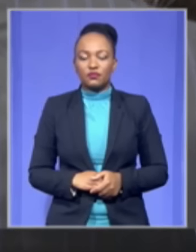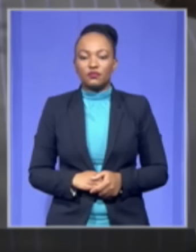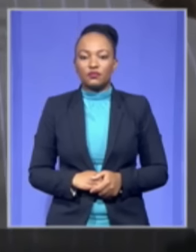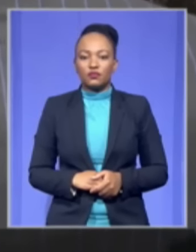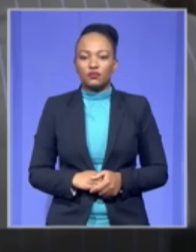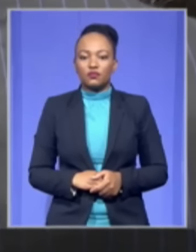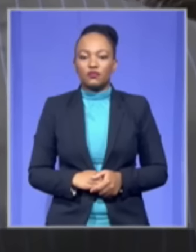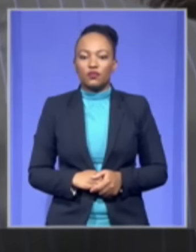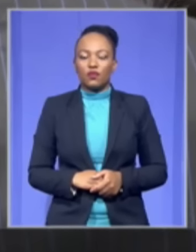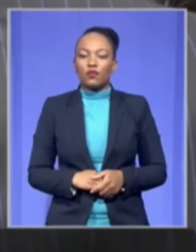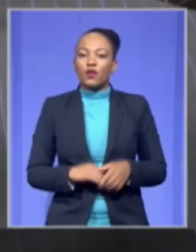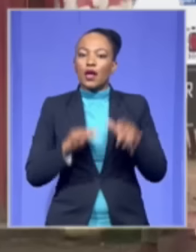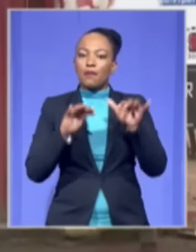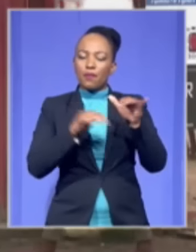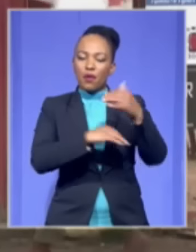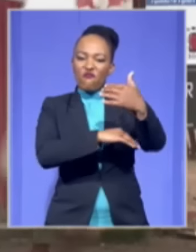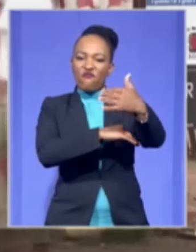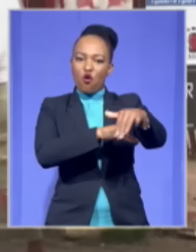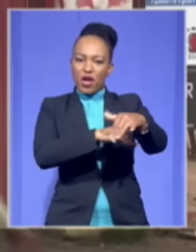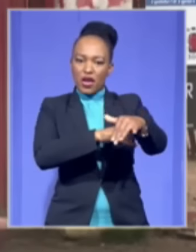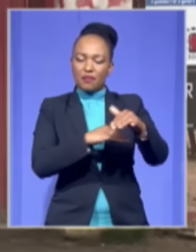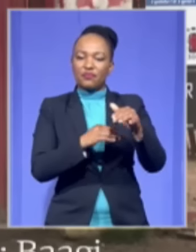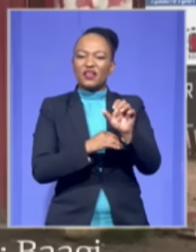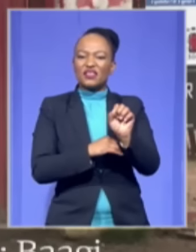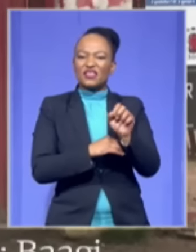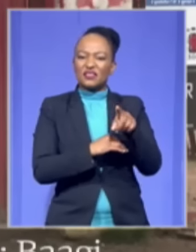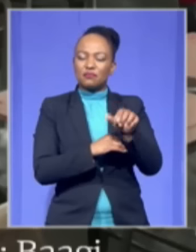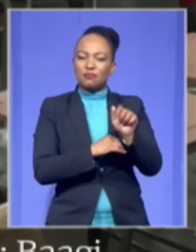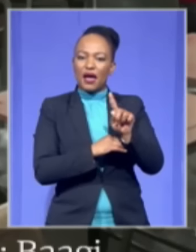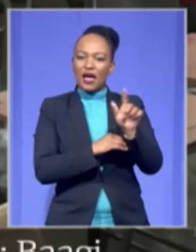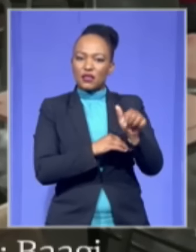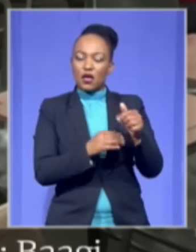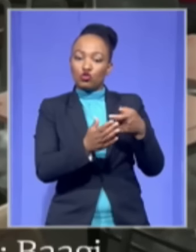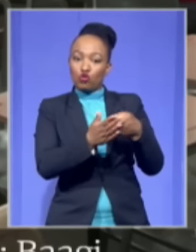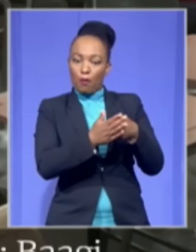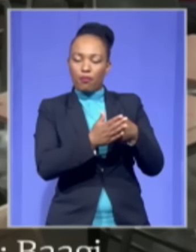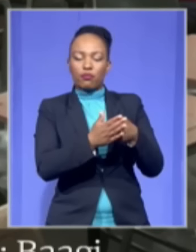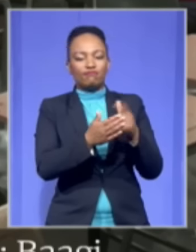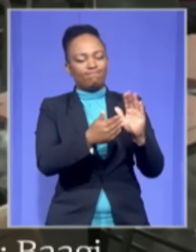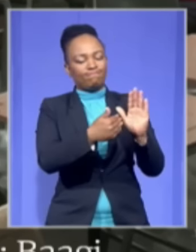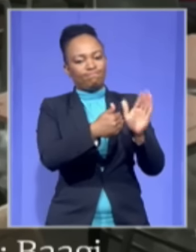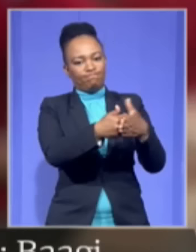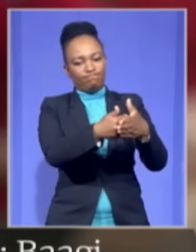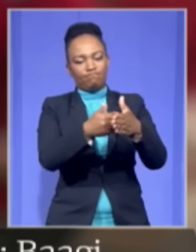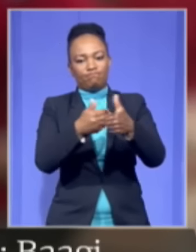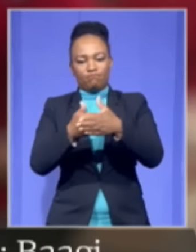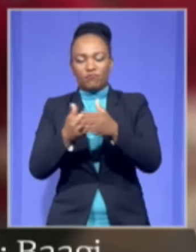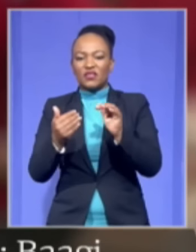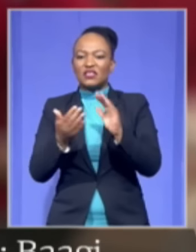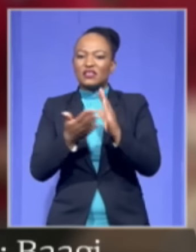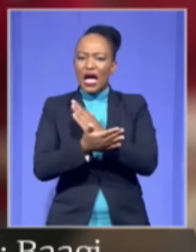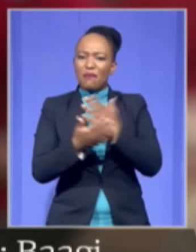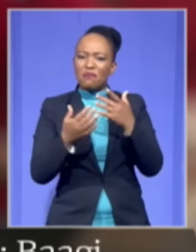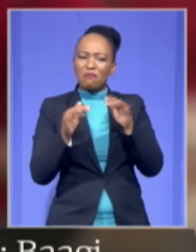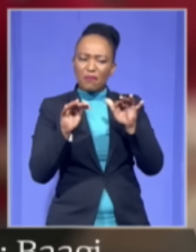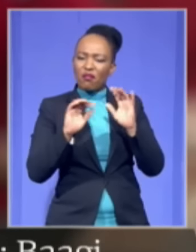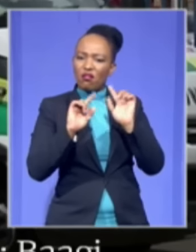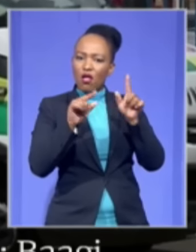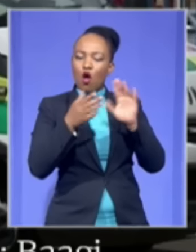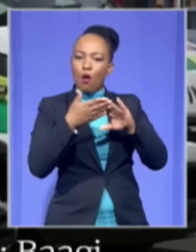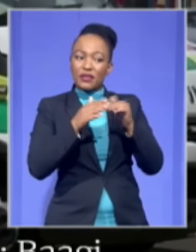Mabentlele a ba ditšhaba a itsegeng ka dispaza shop a tla nantse a tswetswe ka ntlha ya fa mangwe a ona a na thubiwa le go utswetswa dithoto